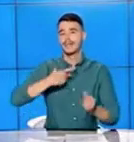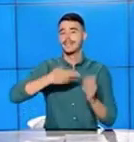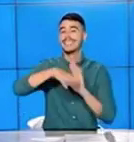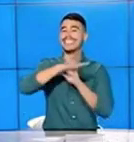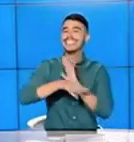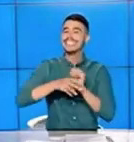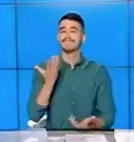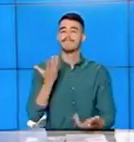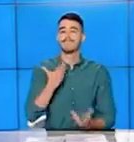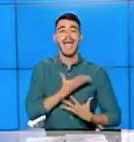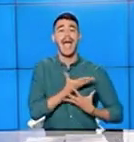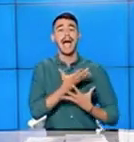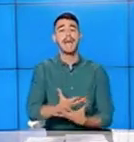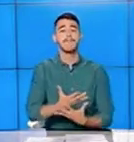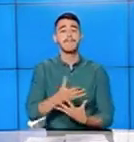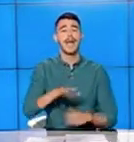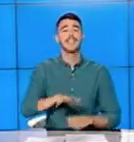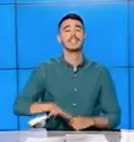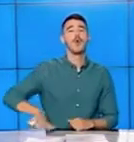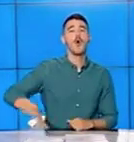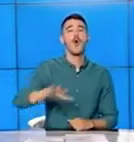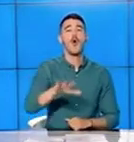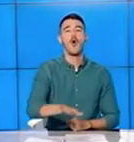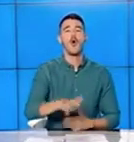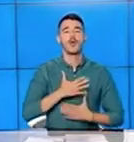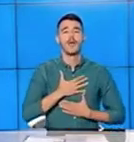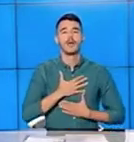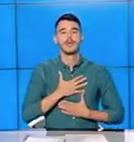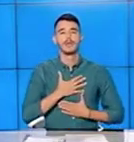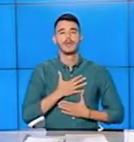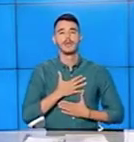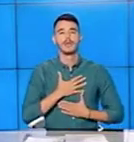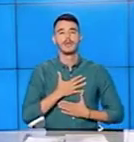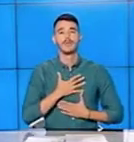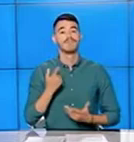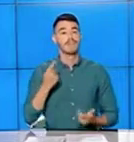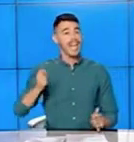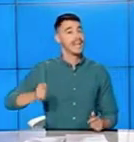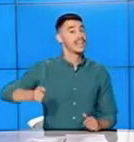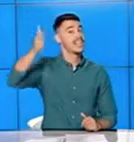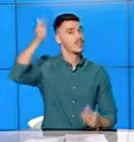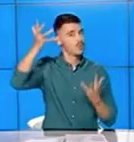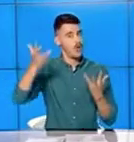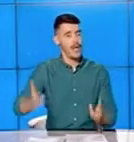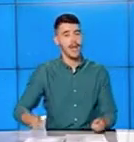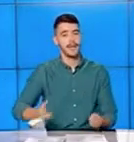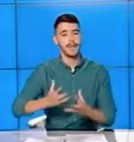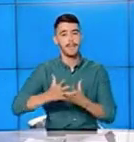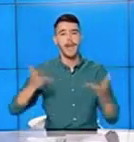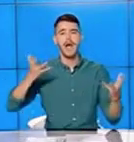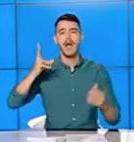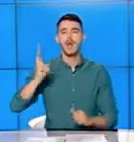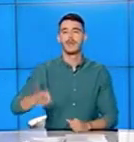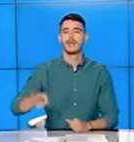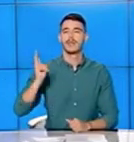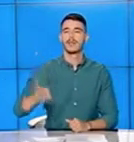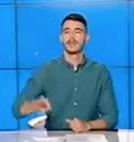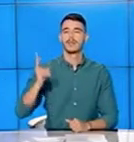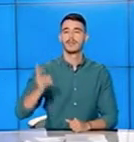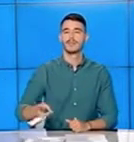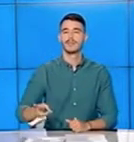πραγματικής Joan Elizabeth. Excellent. I think there can also be something quite dangerous in it. If it